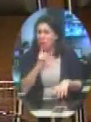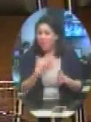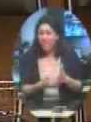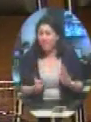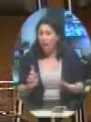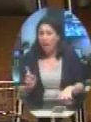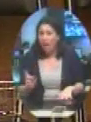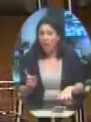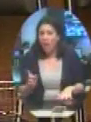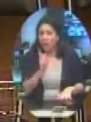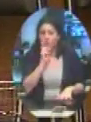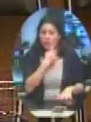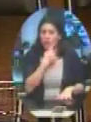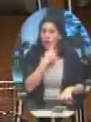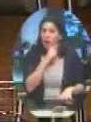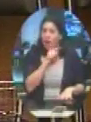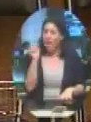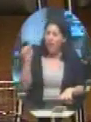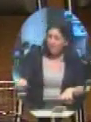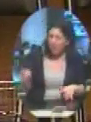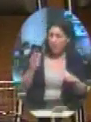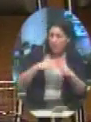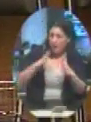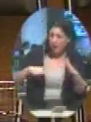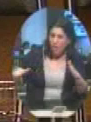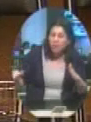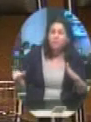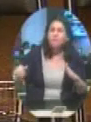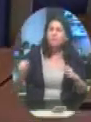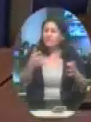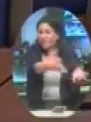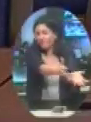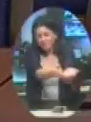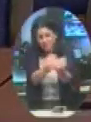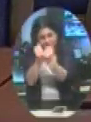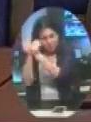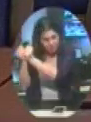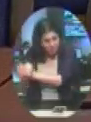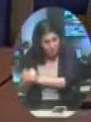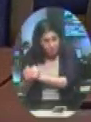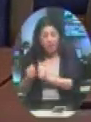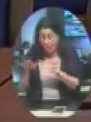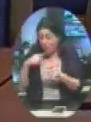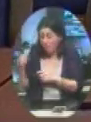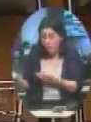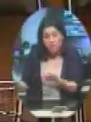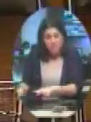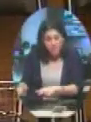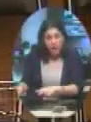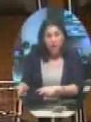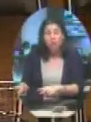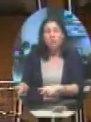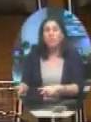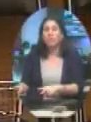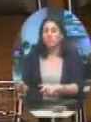האמא הלכה, הגיעה בדרך לא דרך לבית הילדים, הוציאה אותו אחרי שאמרו לה שהוא נפטר, הוא איננו.